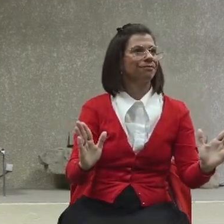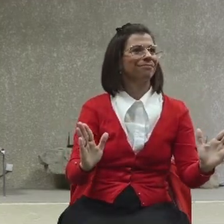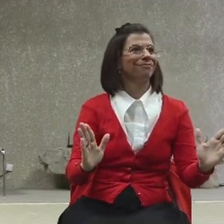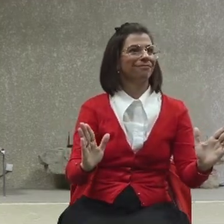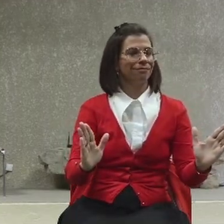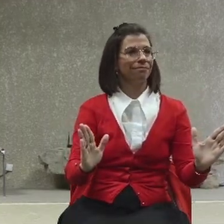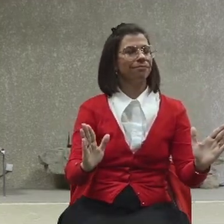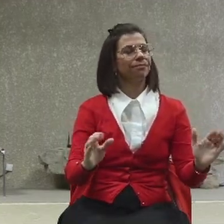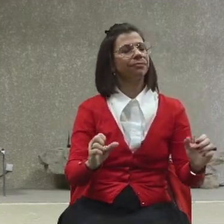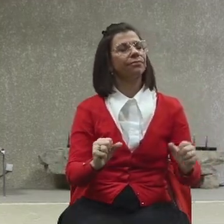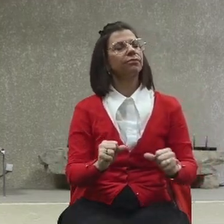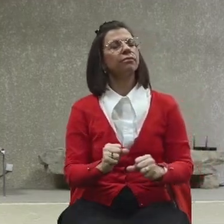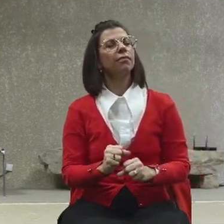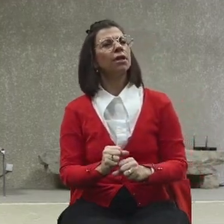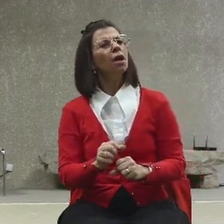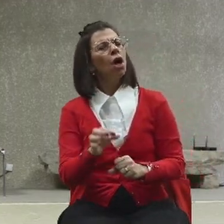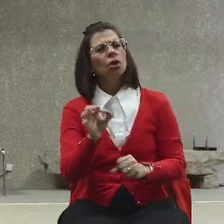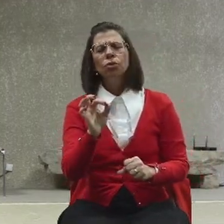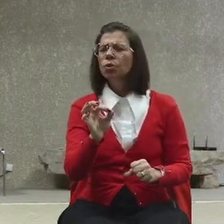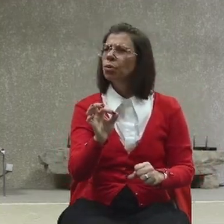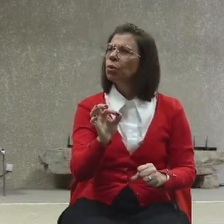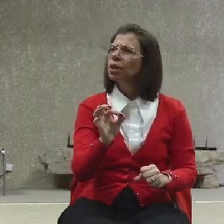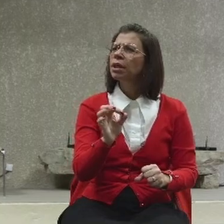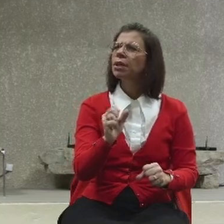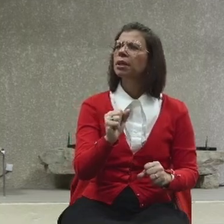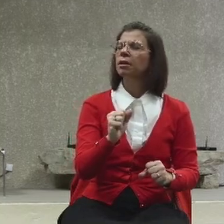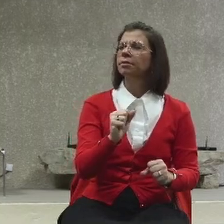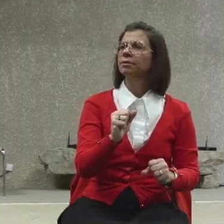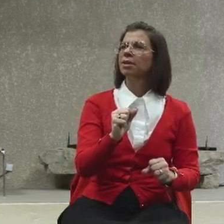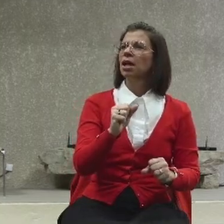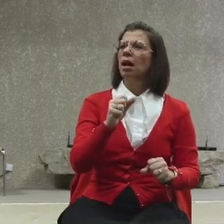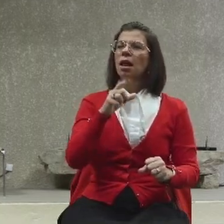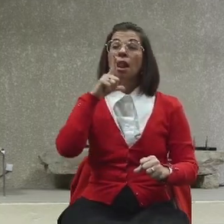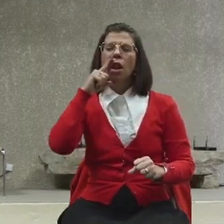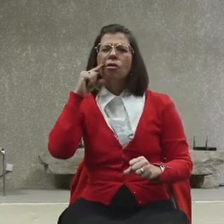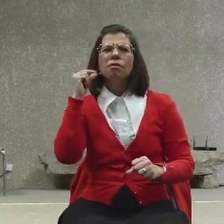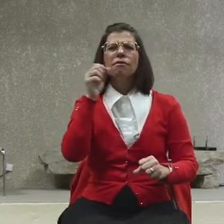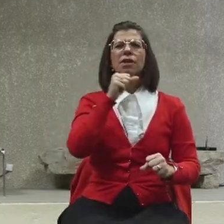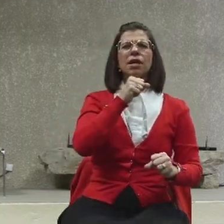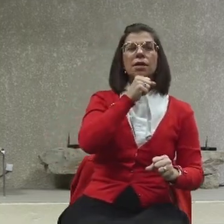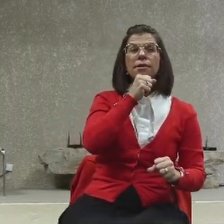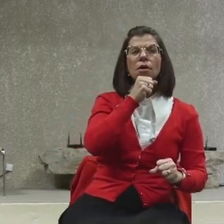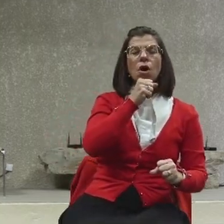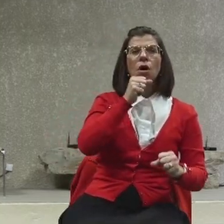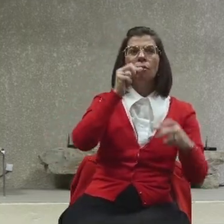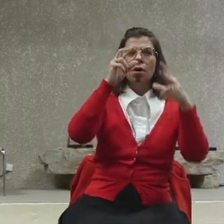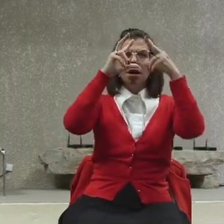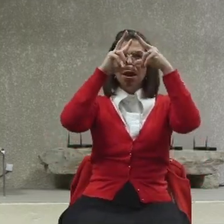fait, c'est notre être intérieur qui meurt. Parce que vous êtes d'accord que le corps, il n'est pas mort. On est bien